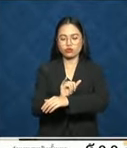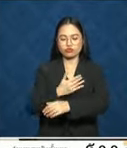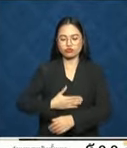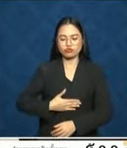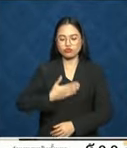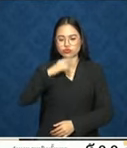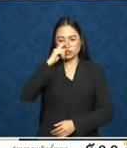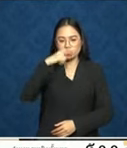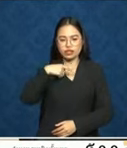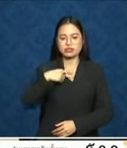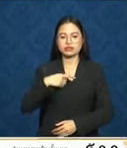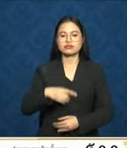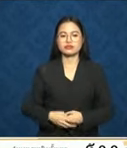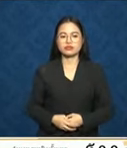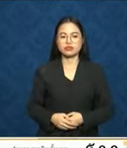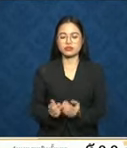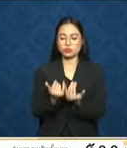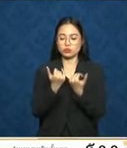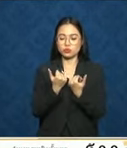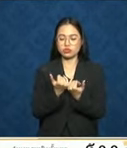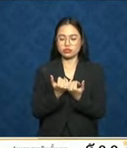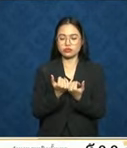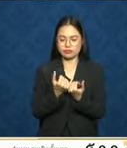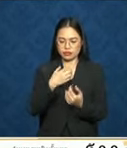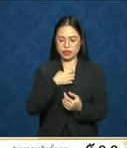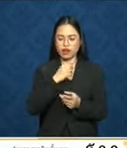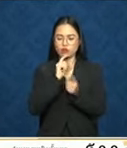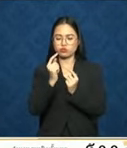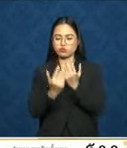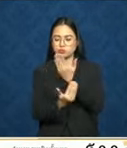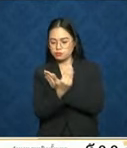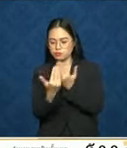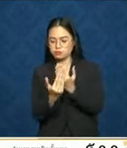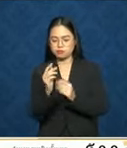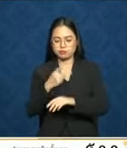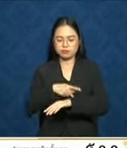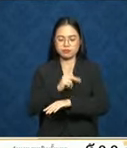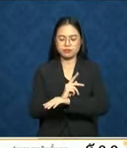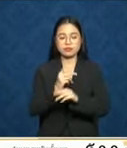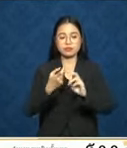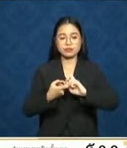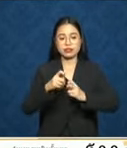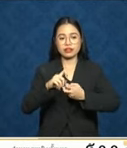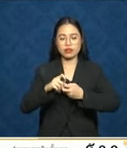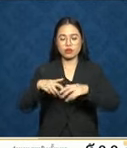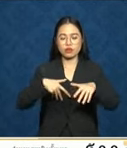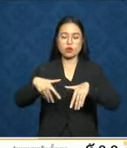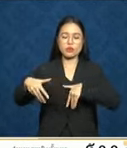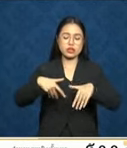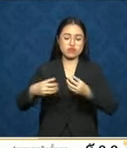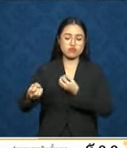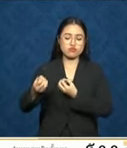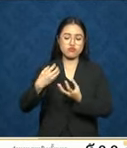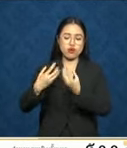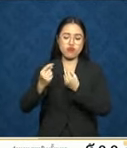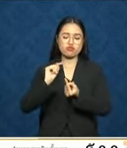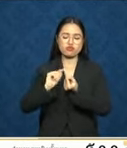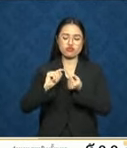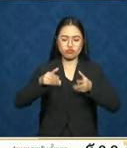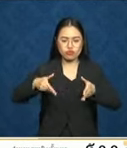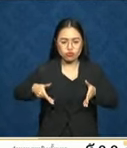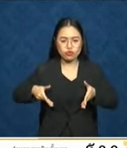จไทยค่ะวันนี้ดิฉันมีเรื่องจะมาหารือท่านประธานนะคะในปัญหาความเดือดร้อนค่ะของประชาชนผู้ใช้เส้นท